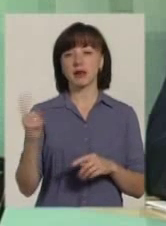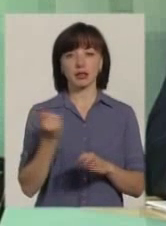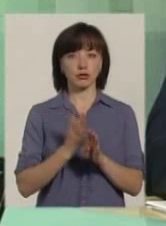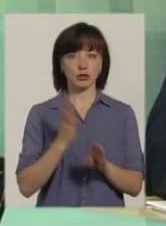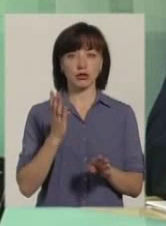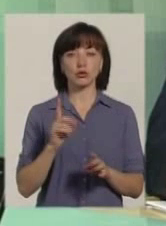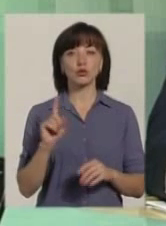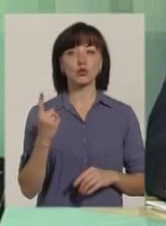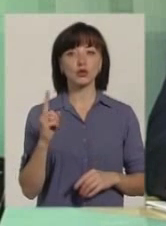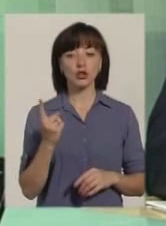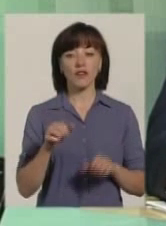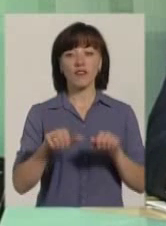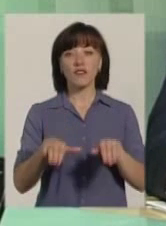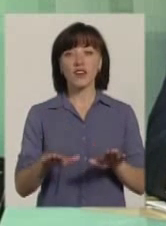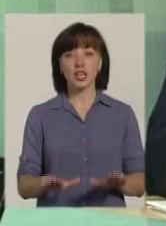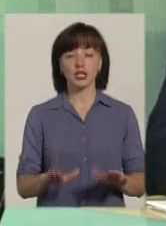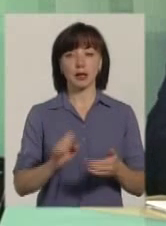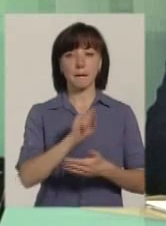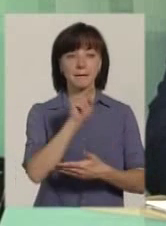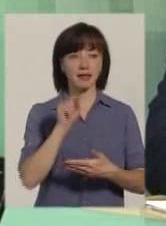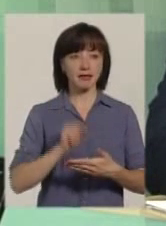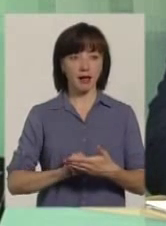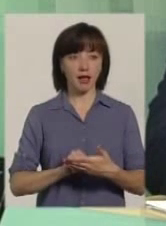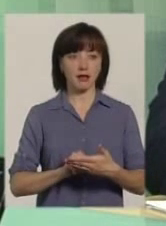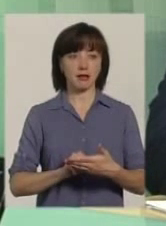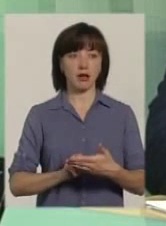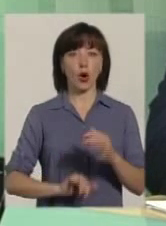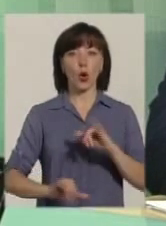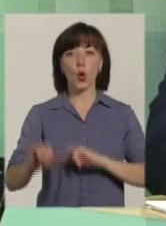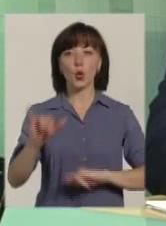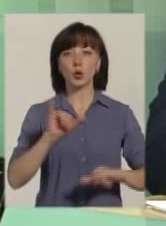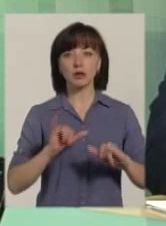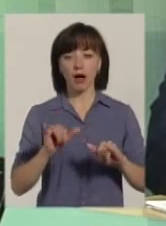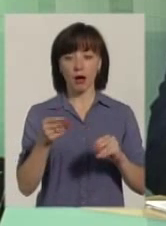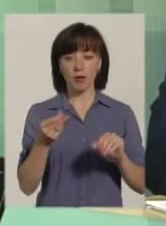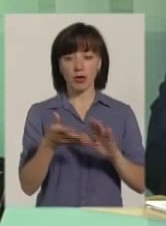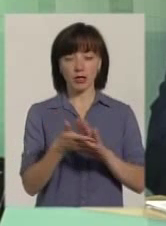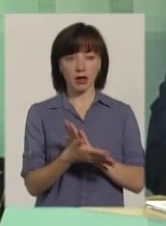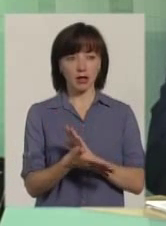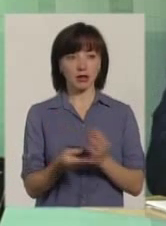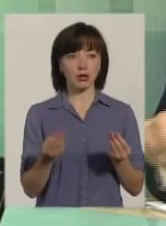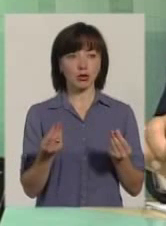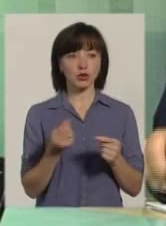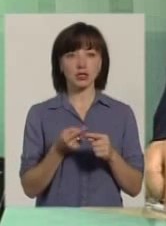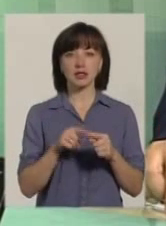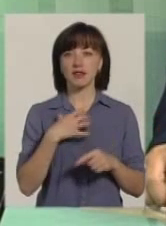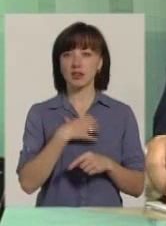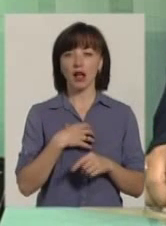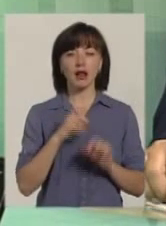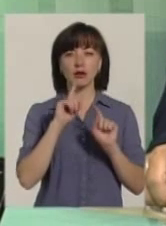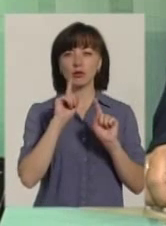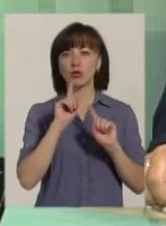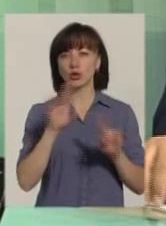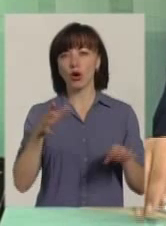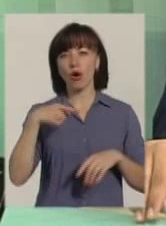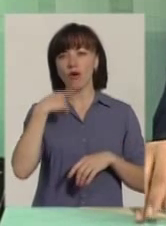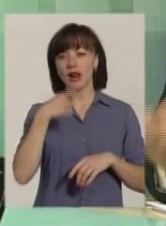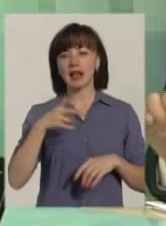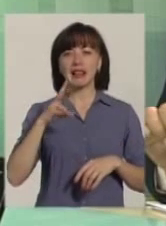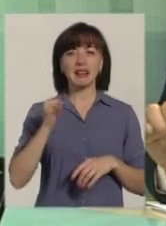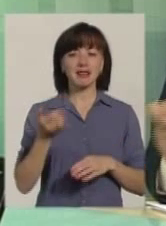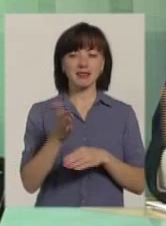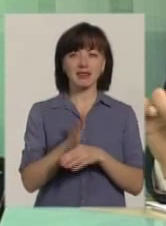що вирішення питання, куди потратити кошти, це дуже важливо. Це не буде говорити ні з району, ні